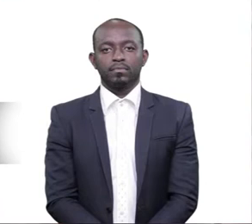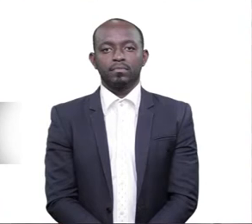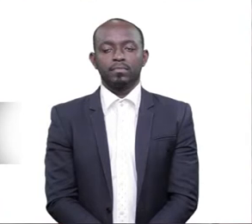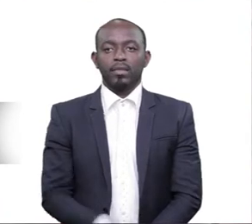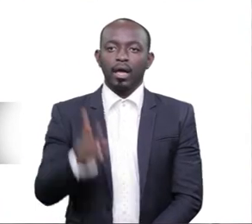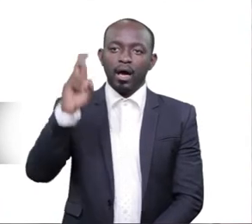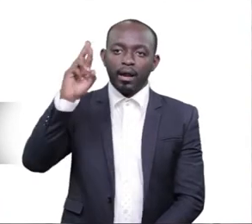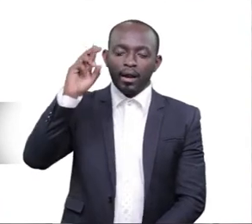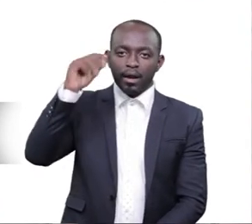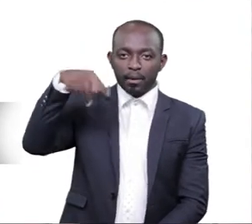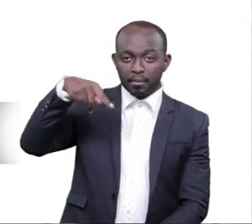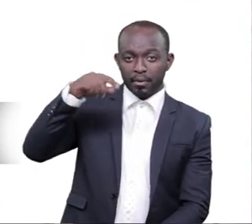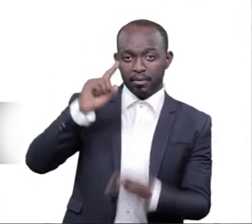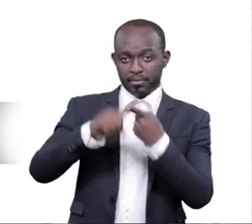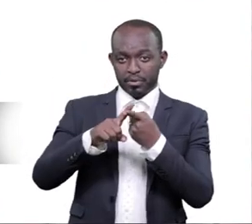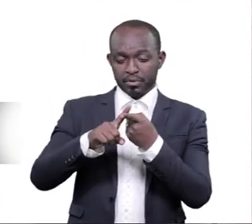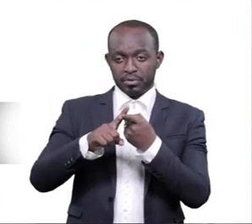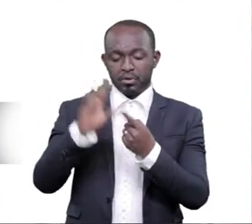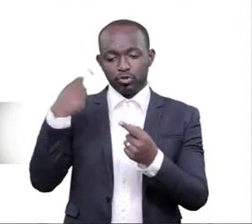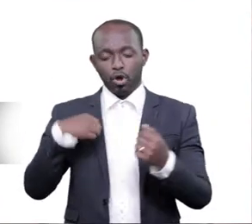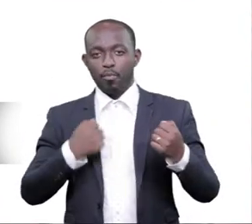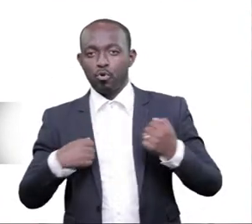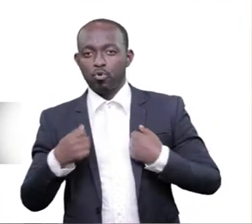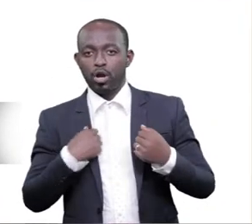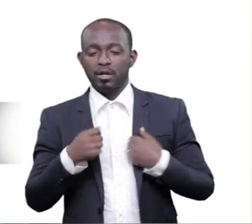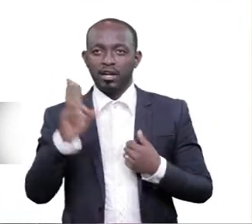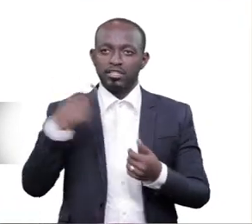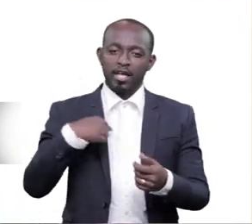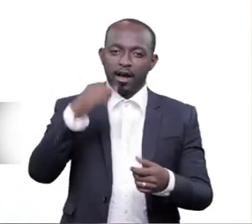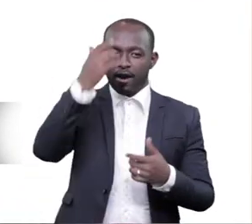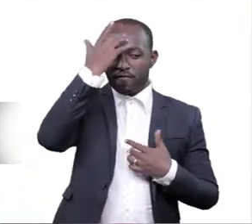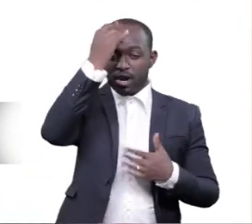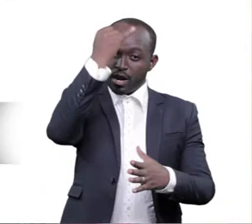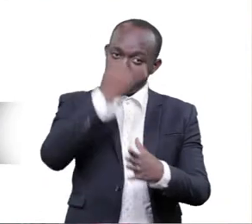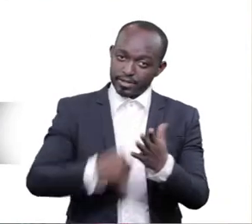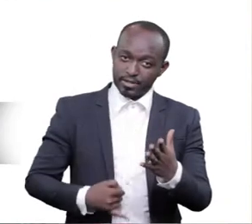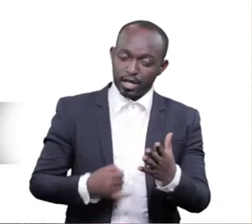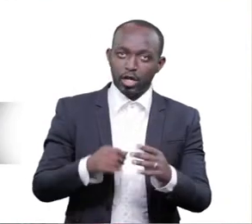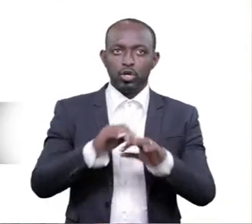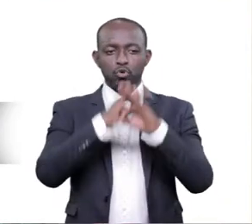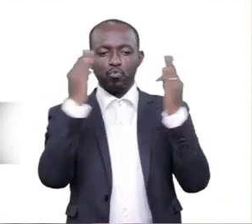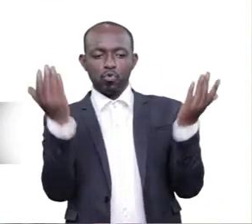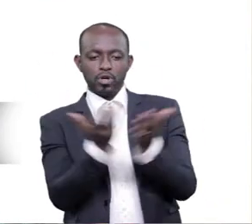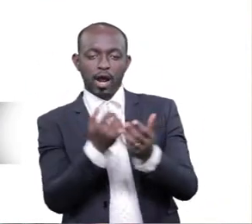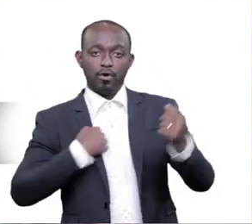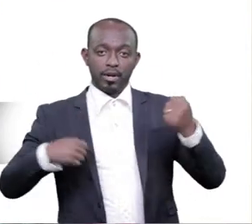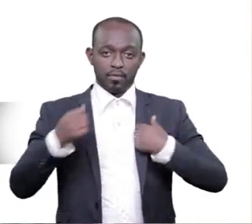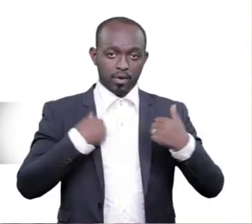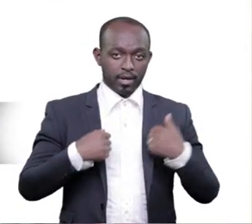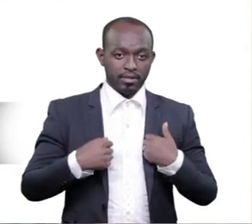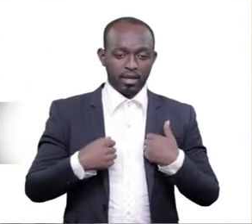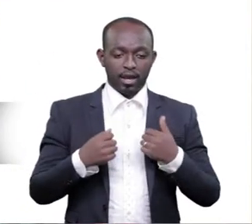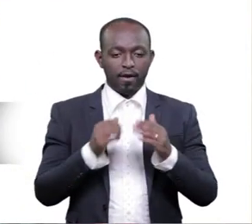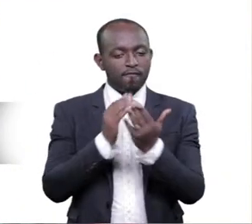RRP plus ni rezo Rwanda de personnes vivant avec le VIH sida kaba ari umuryango nyarwanda utegamiye